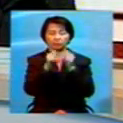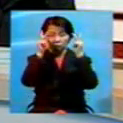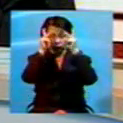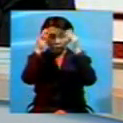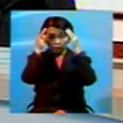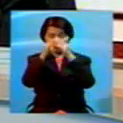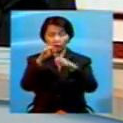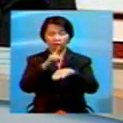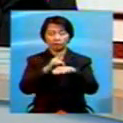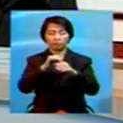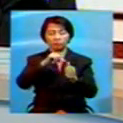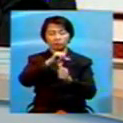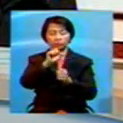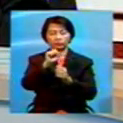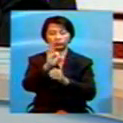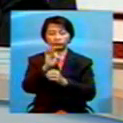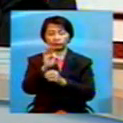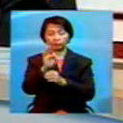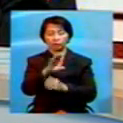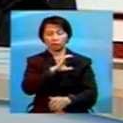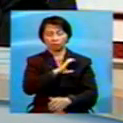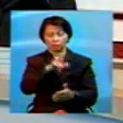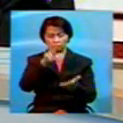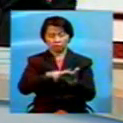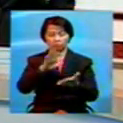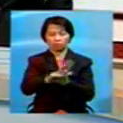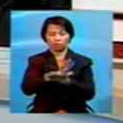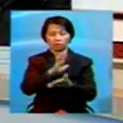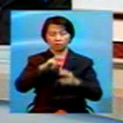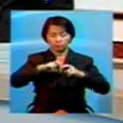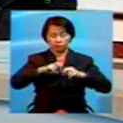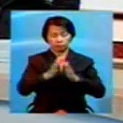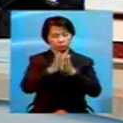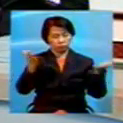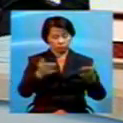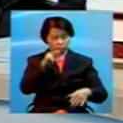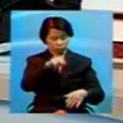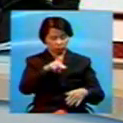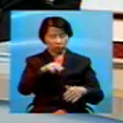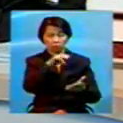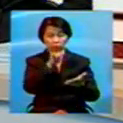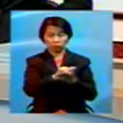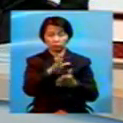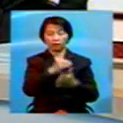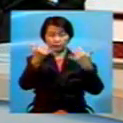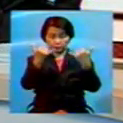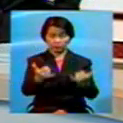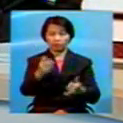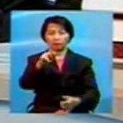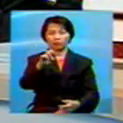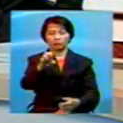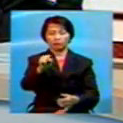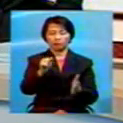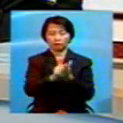Pahang di laman sosial polis mengasahkan kertas siasatan dibuka bagi meneliti perkara itu dan ketika ini